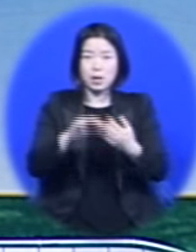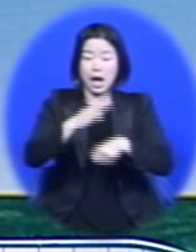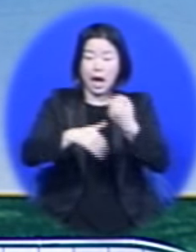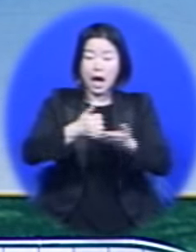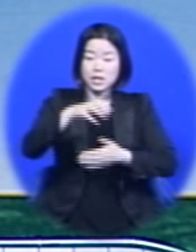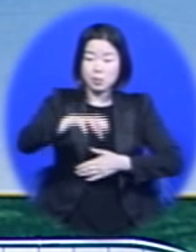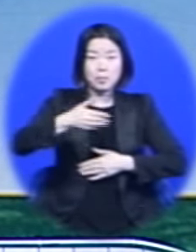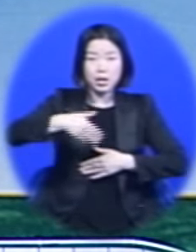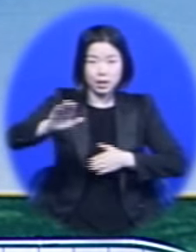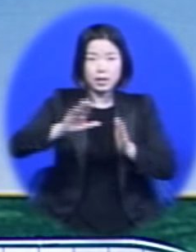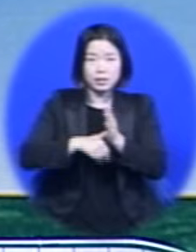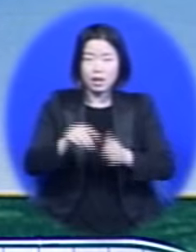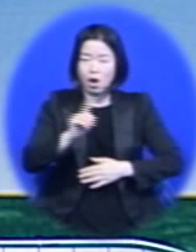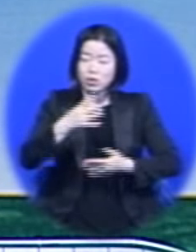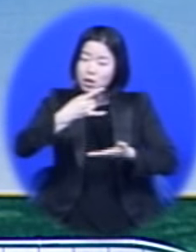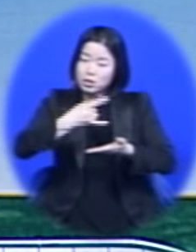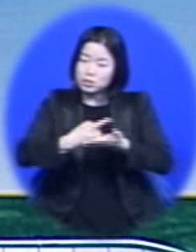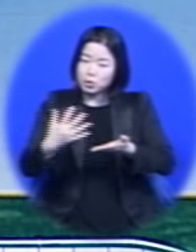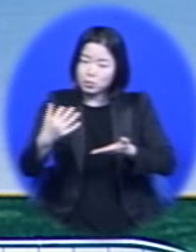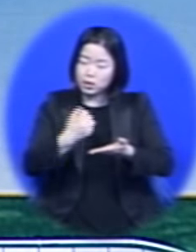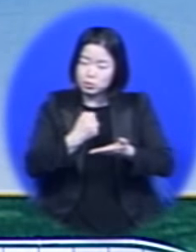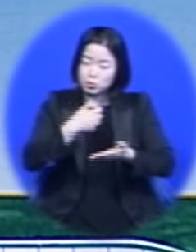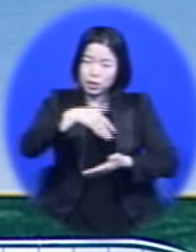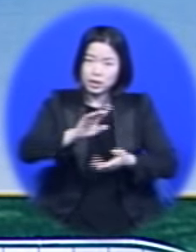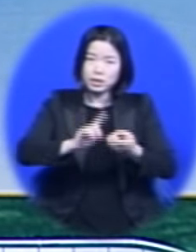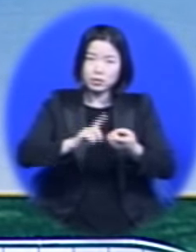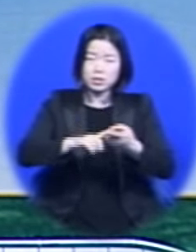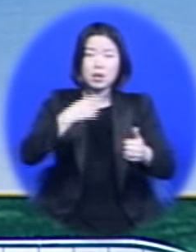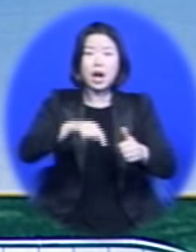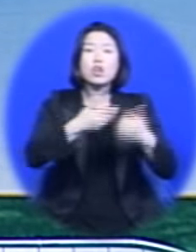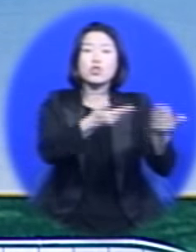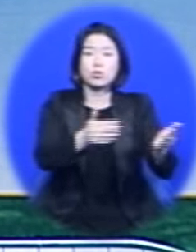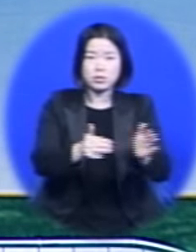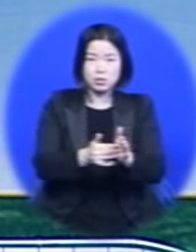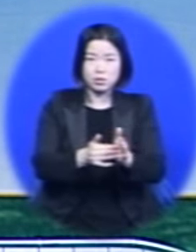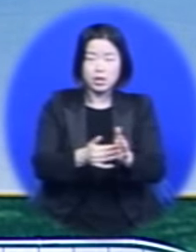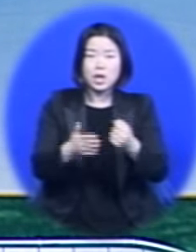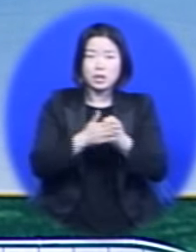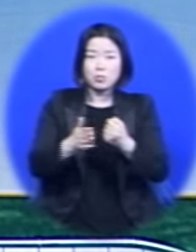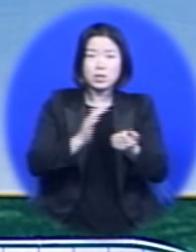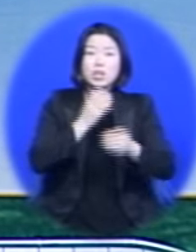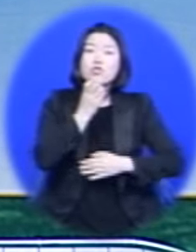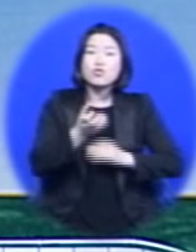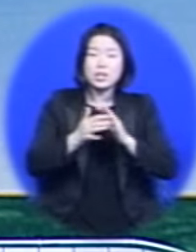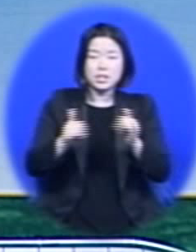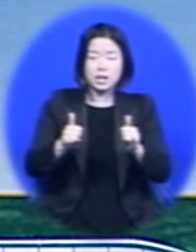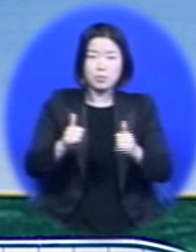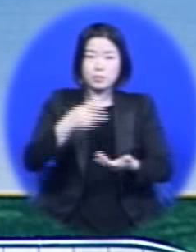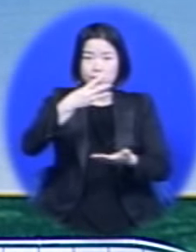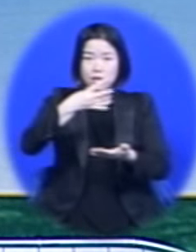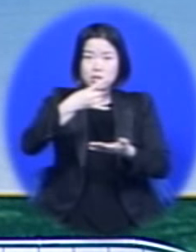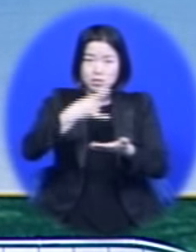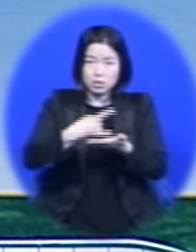때 어떤 의로움을 가지고 나와야 되는지를 가르쳐 주신 겁니다. 그래서 유대인들은